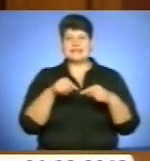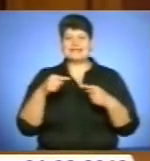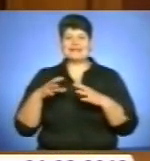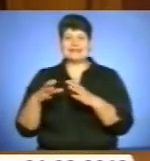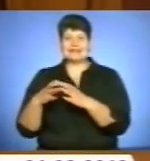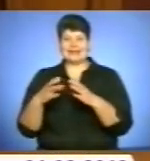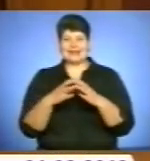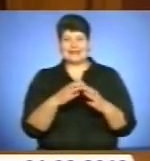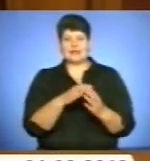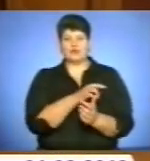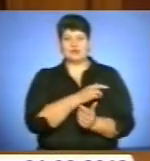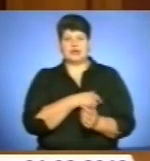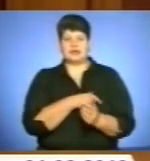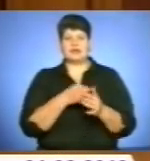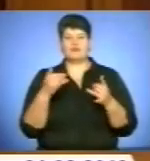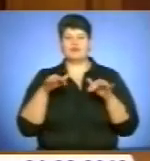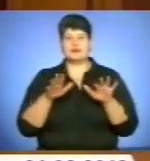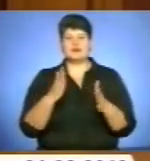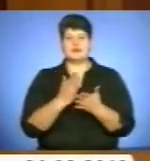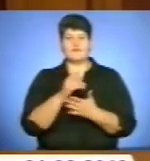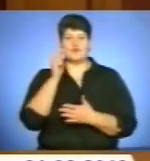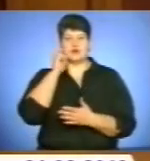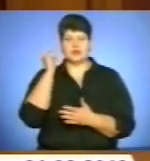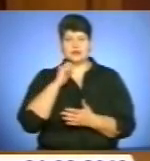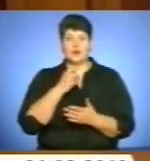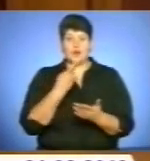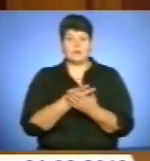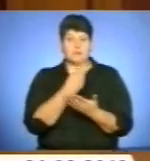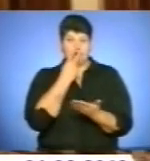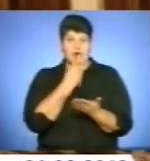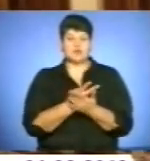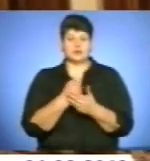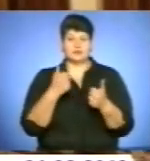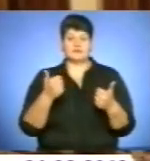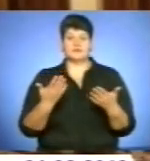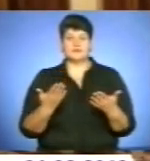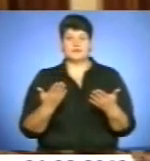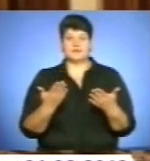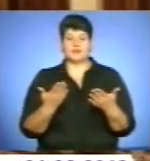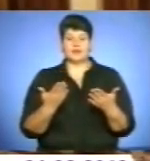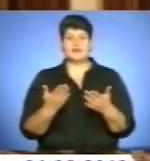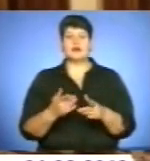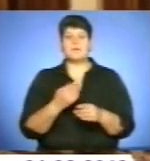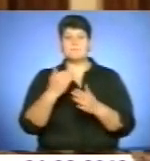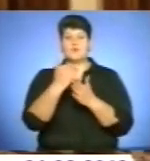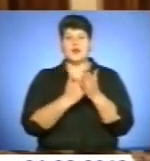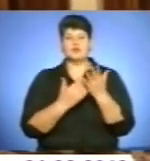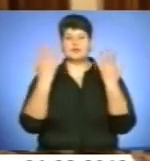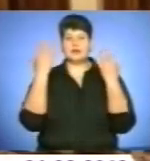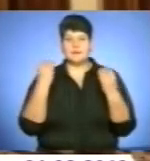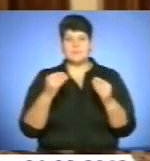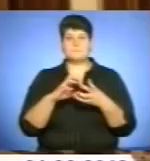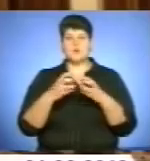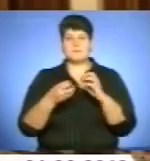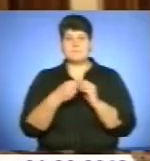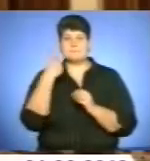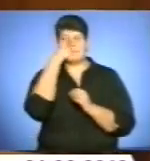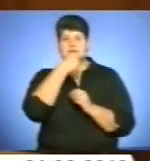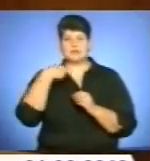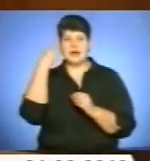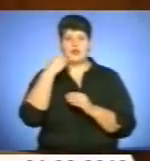події перебувають в Україні. О, бачите, як добре. На порядку денному проблема персонального голосування та тема